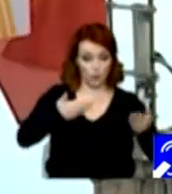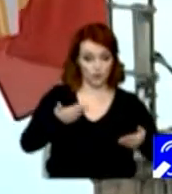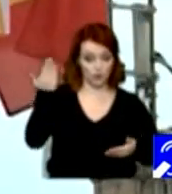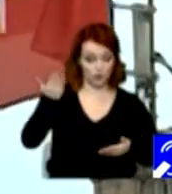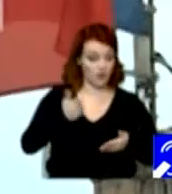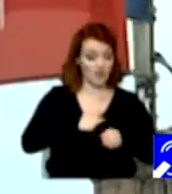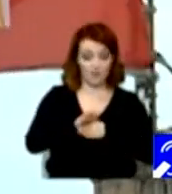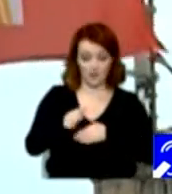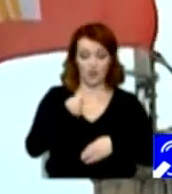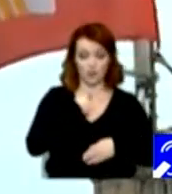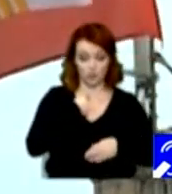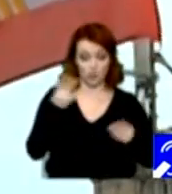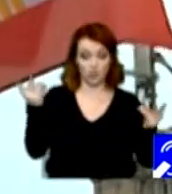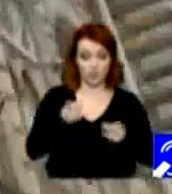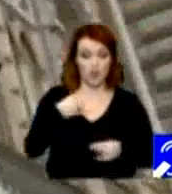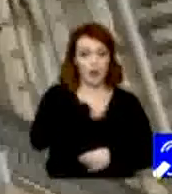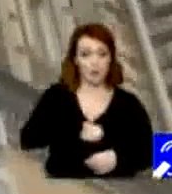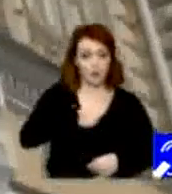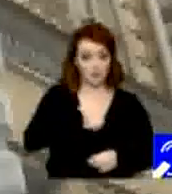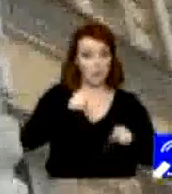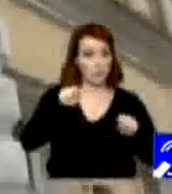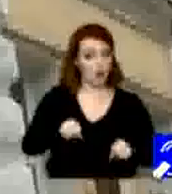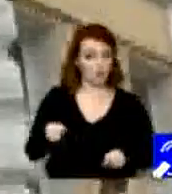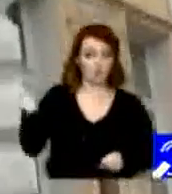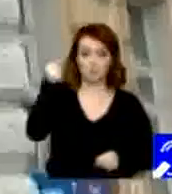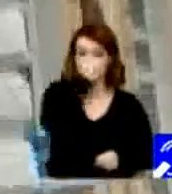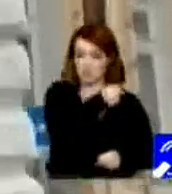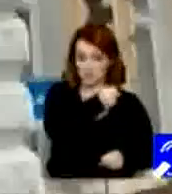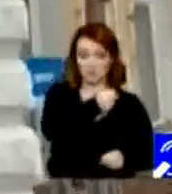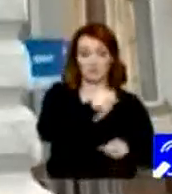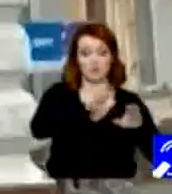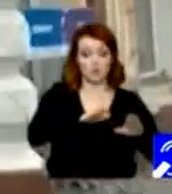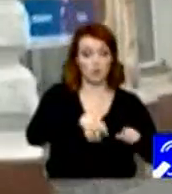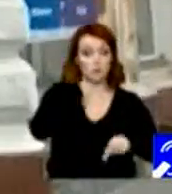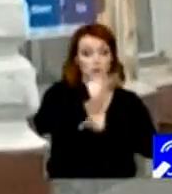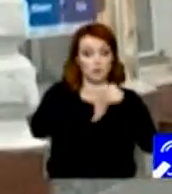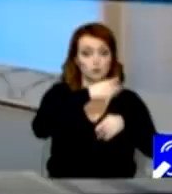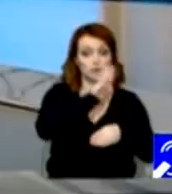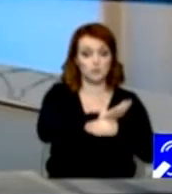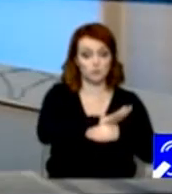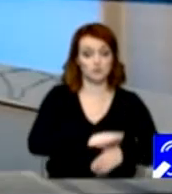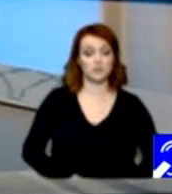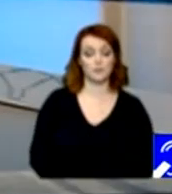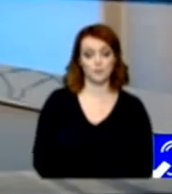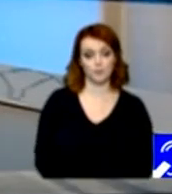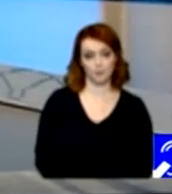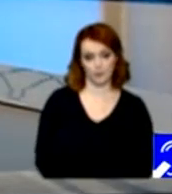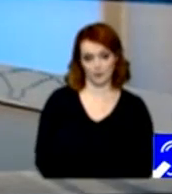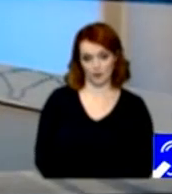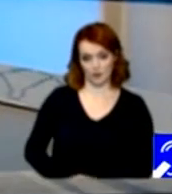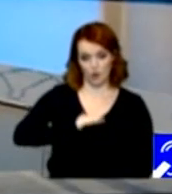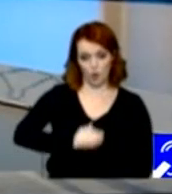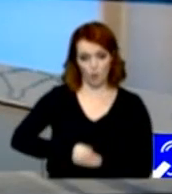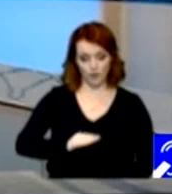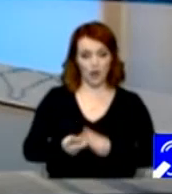întrunește numărul necesar de voturi primarul îl poate numi în funcție printro dispozitie o companie